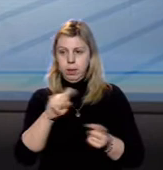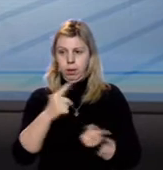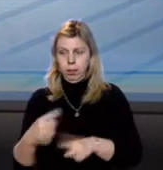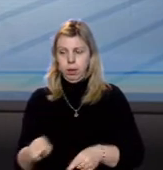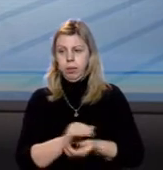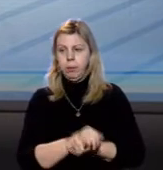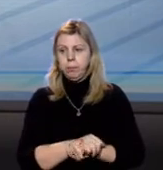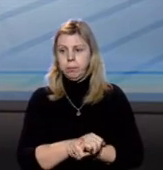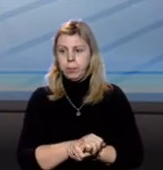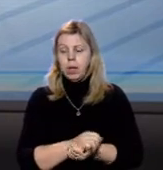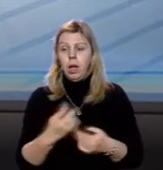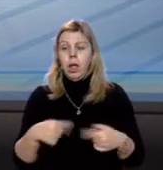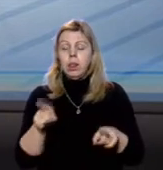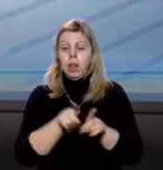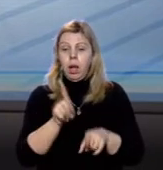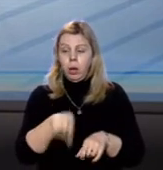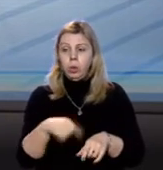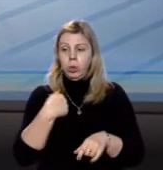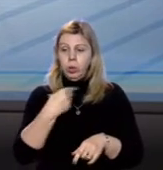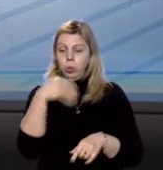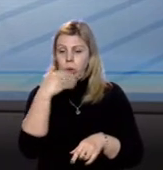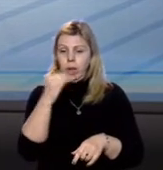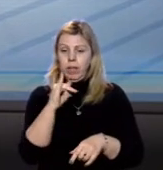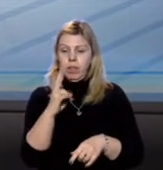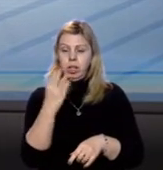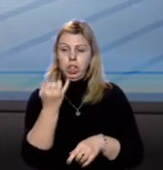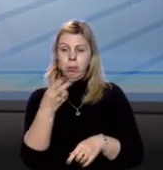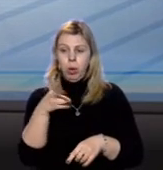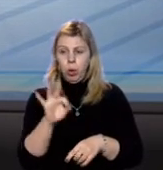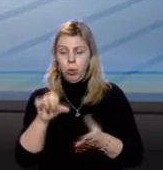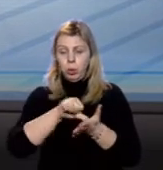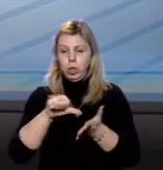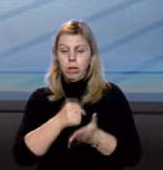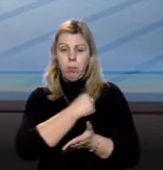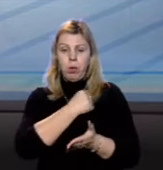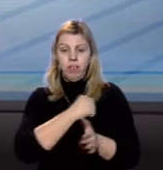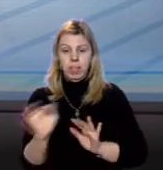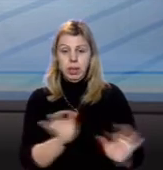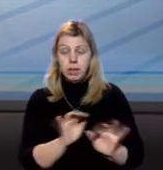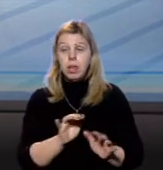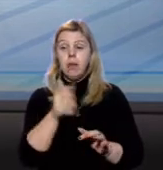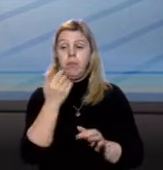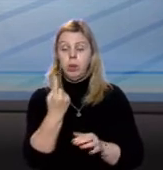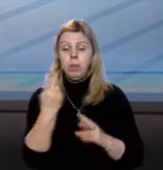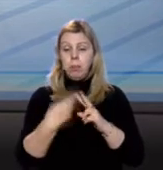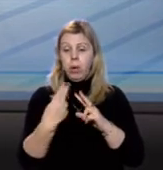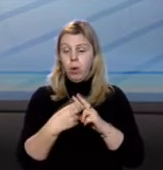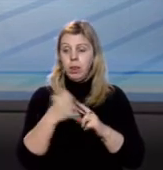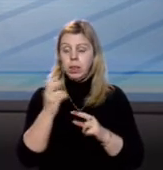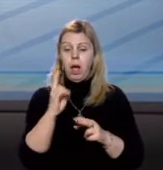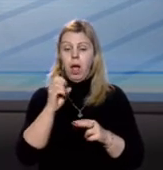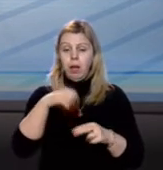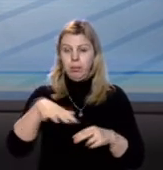Закарпаття. Також у нас ужгородець Іван Шимко, учасник бойових дій та один із пільговиків на